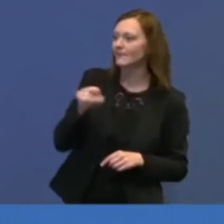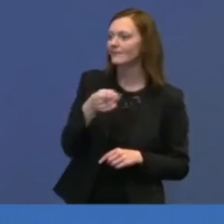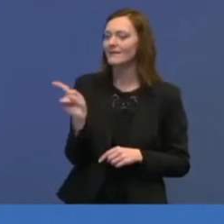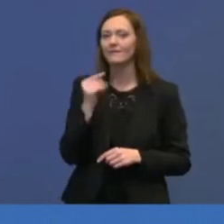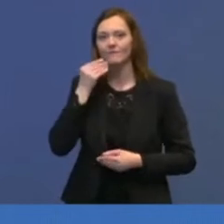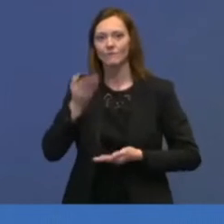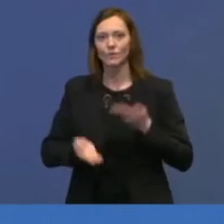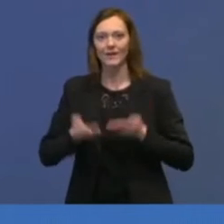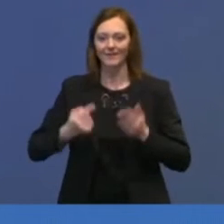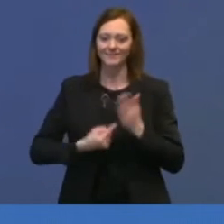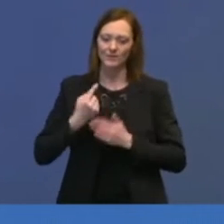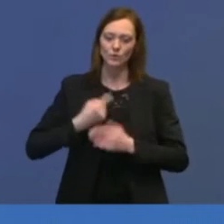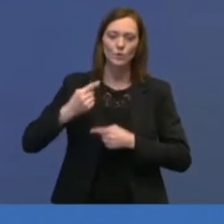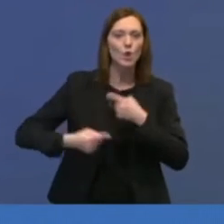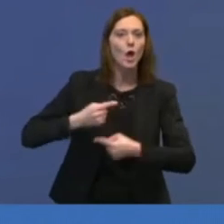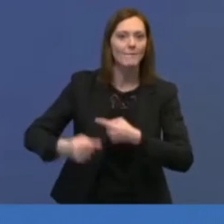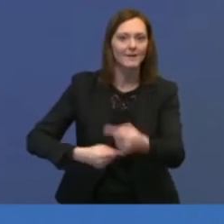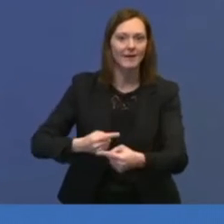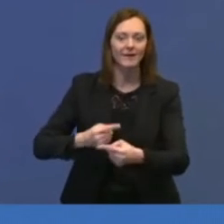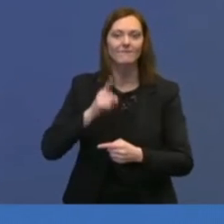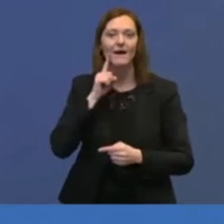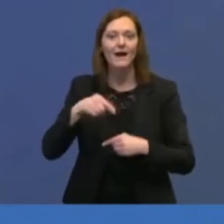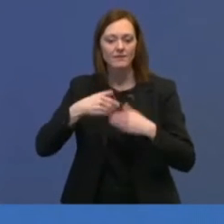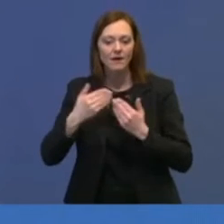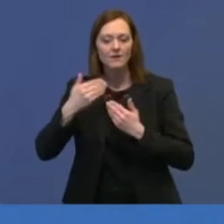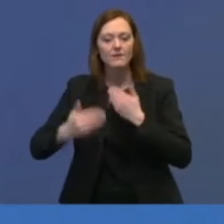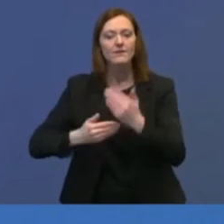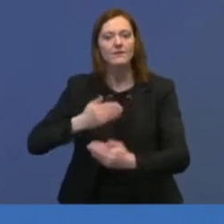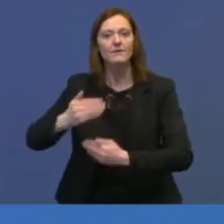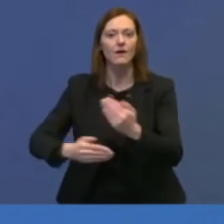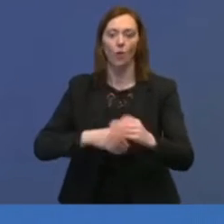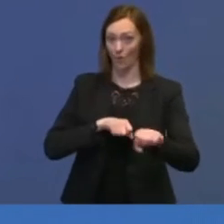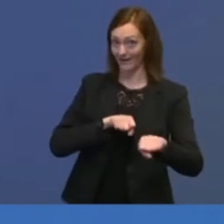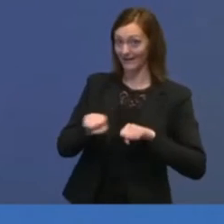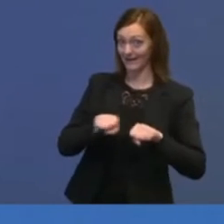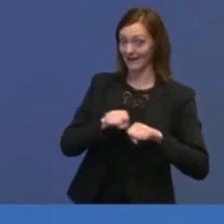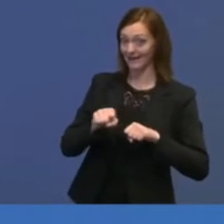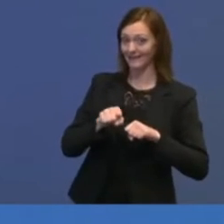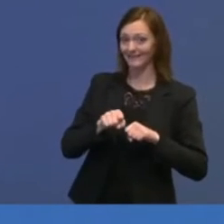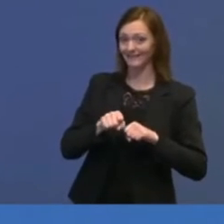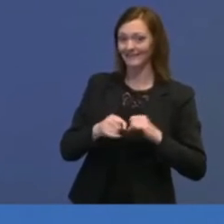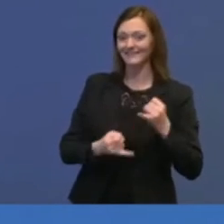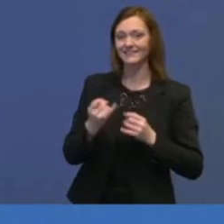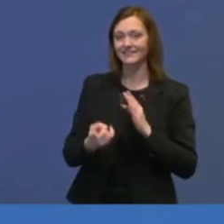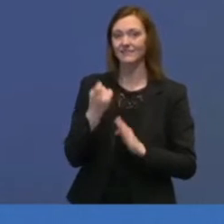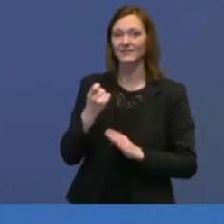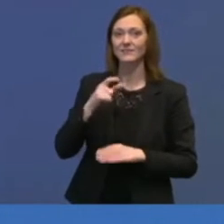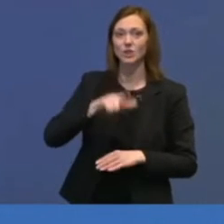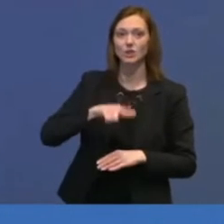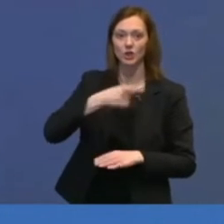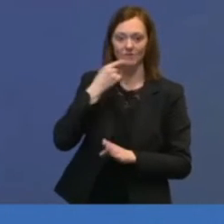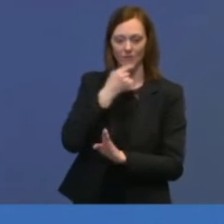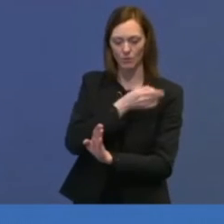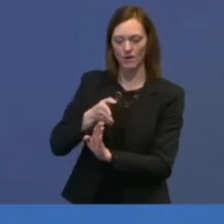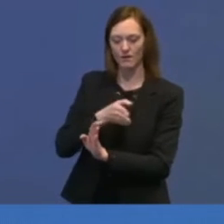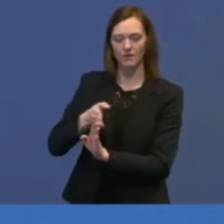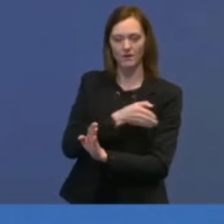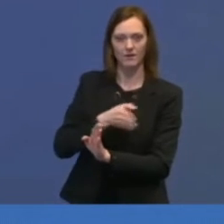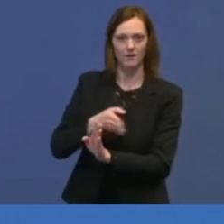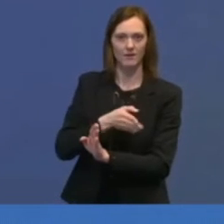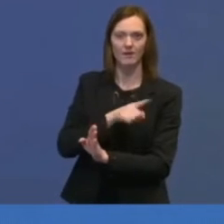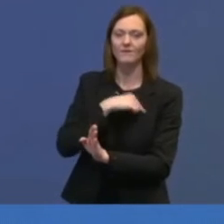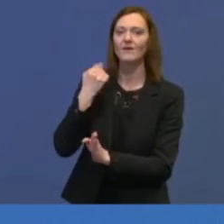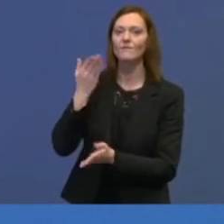maalin maalin ula suqdaan. Dawele duona ugu dambayn tadabayn tadabayn tadabayn ka februari aya qeymayn u subku samayn doon